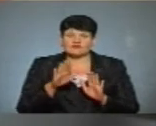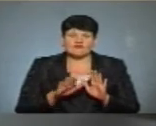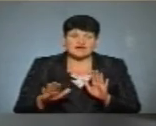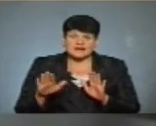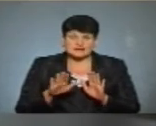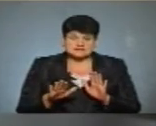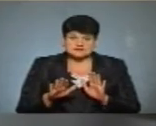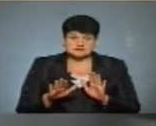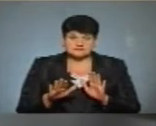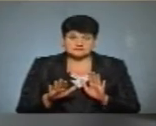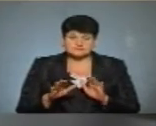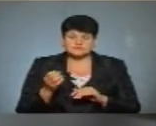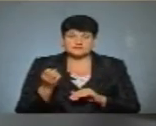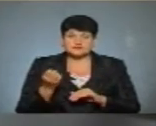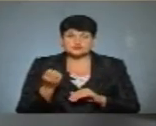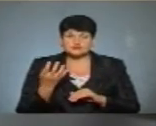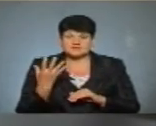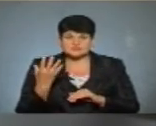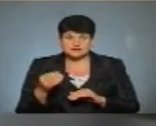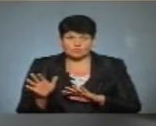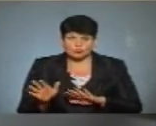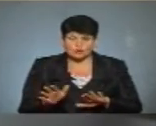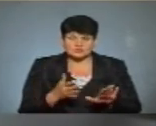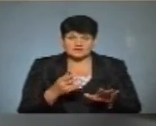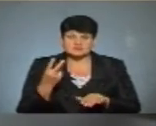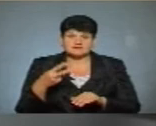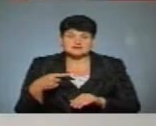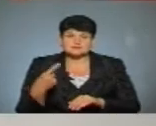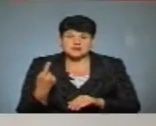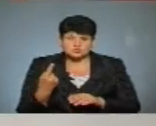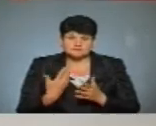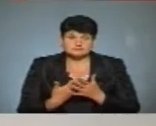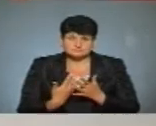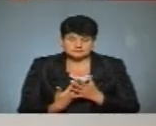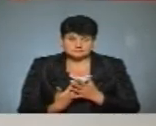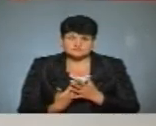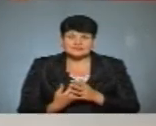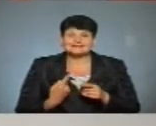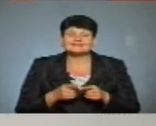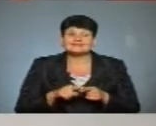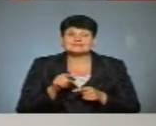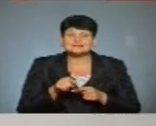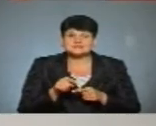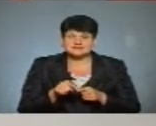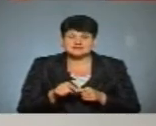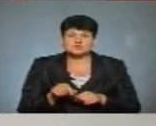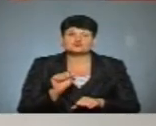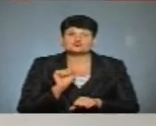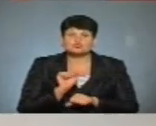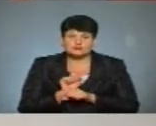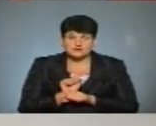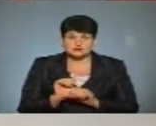7 вересня 14 днів пройде, наприклад, 21-го, це припиниться